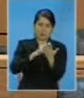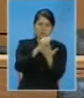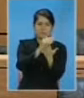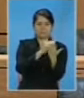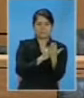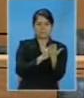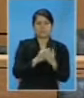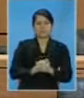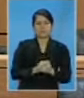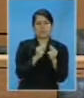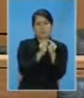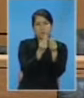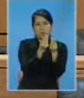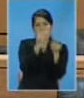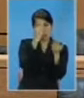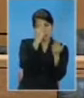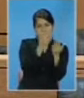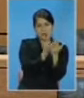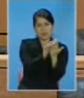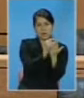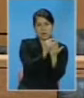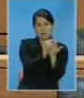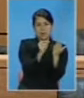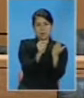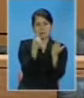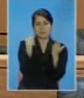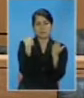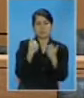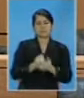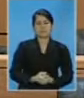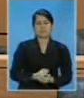2554เลขที่ตพ